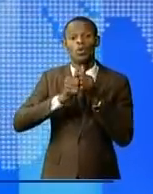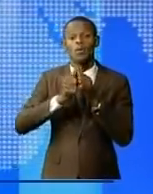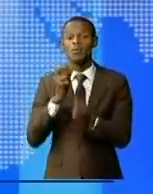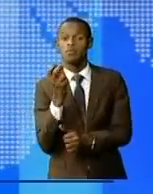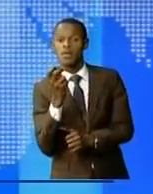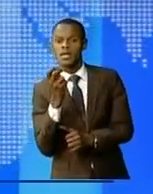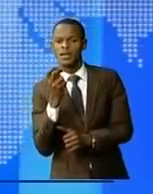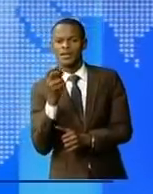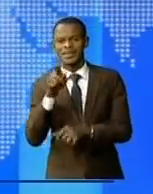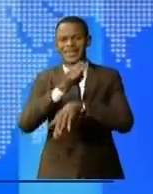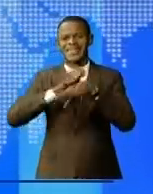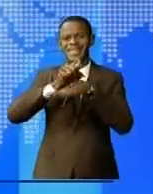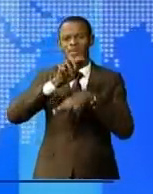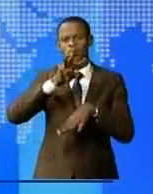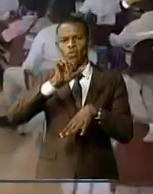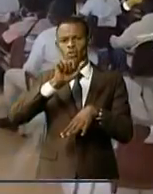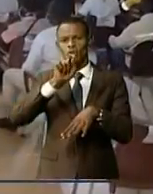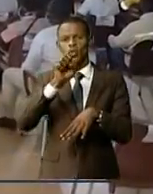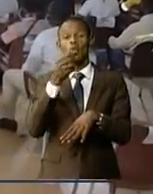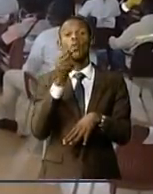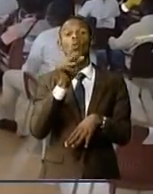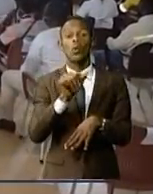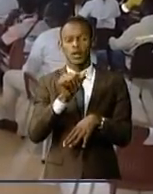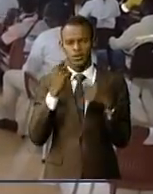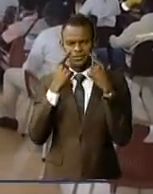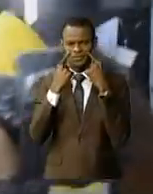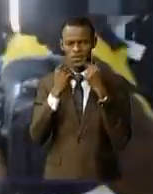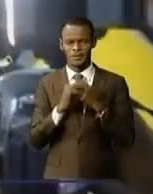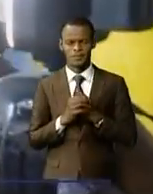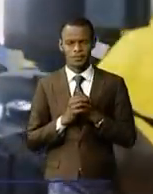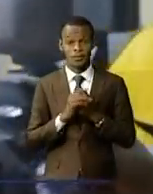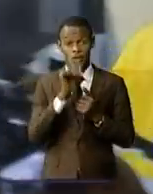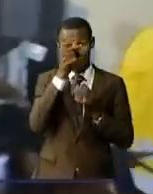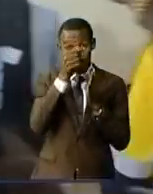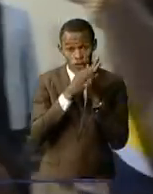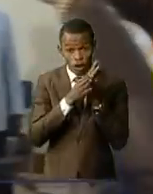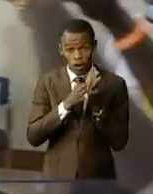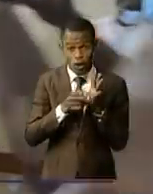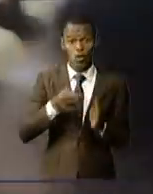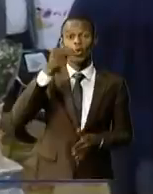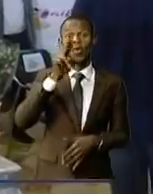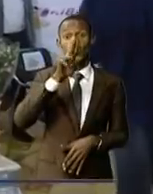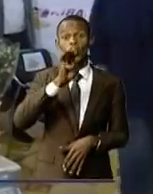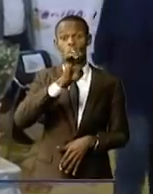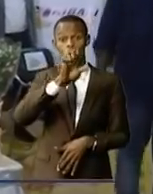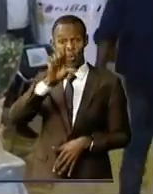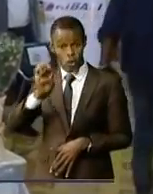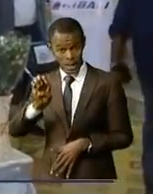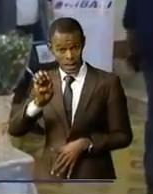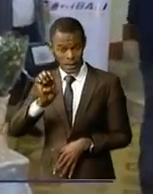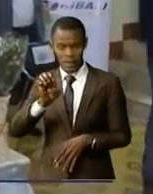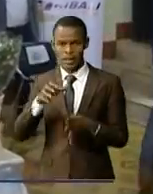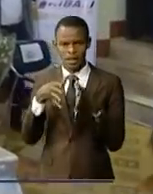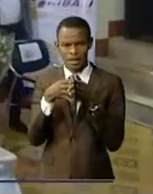D'autres détails avec nos reporters. De la province du Haut-Ouélé, Christophe Basséan-Enanga, qu'accompagnait l'administrateur du territoire de Ouatsa, les chefs